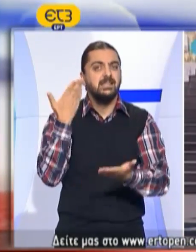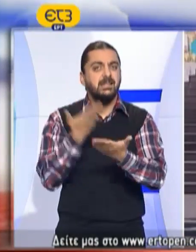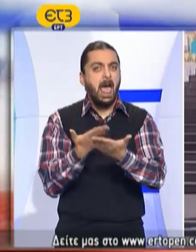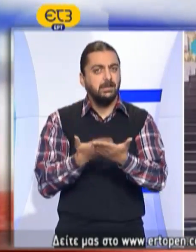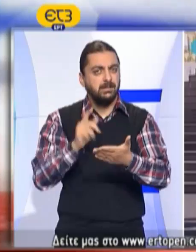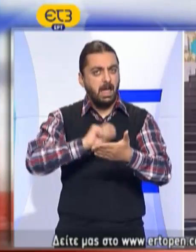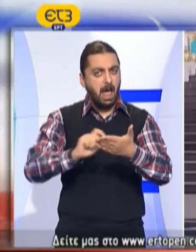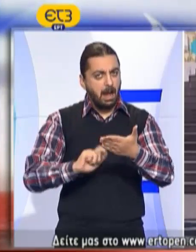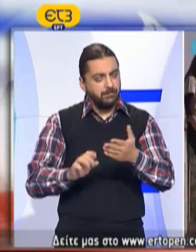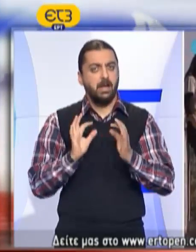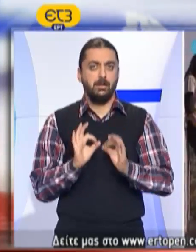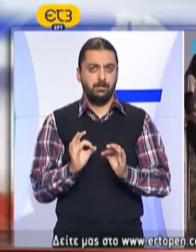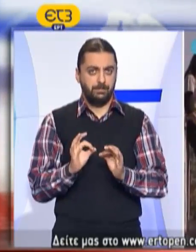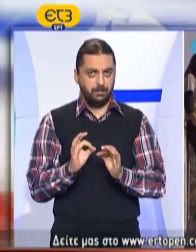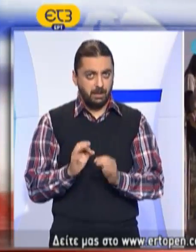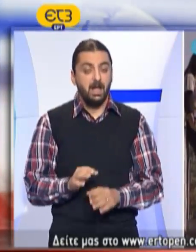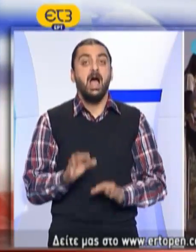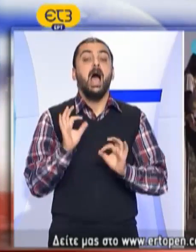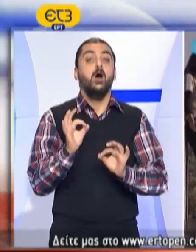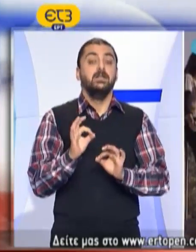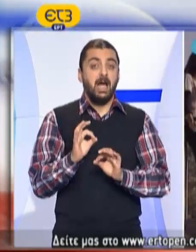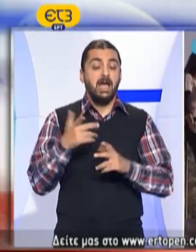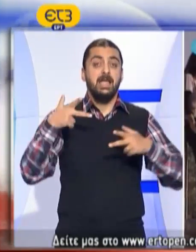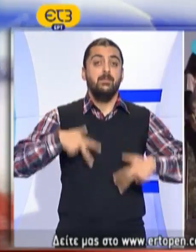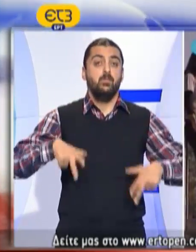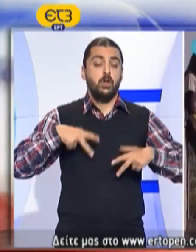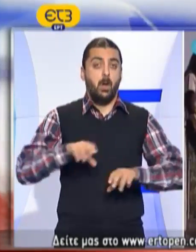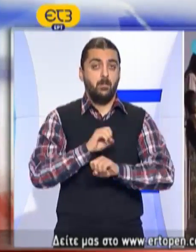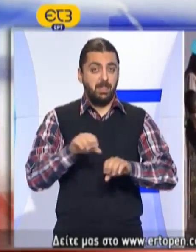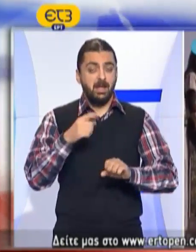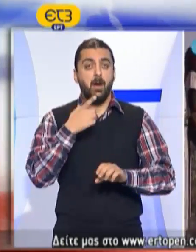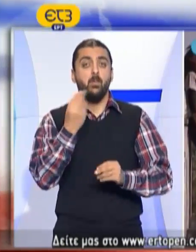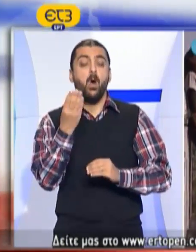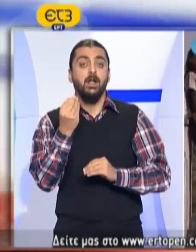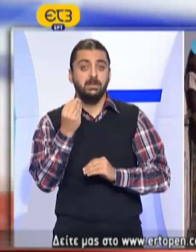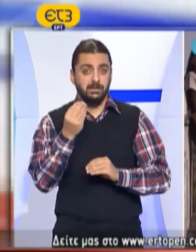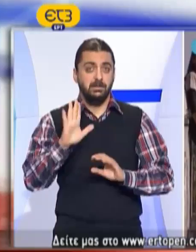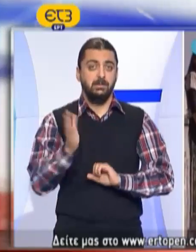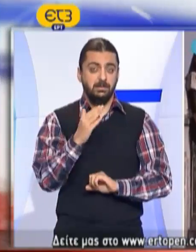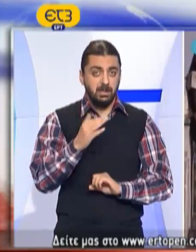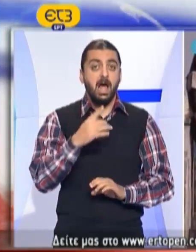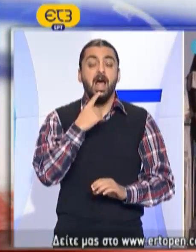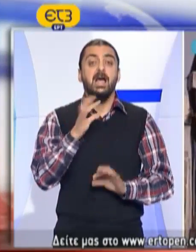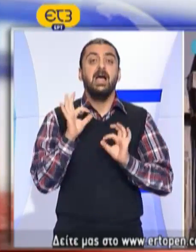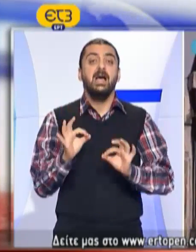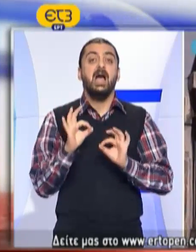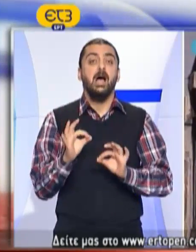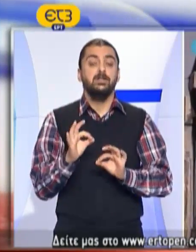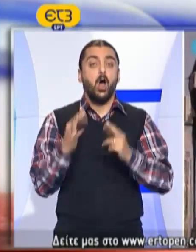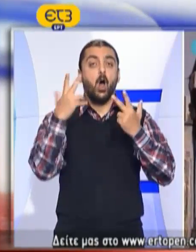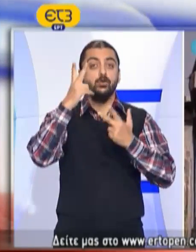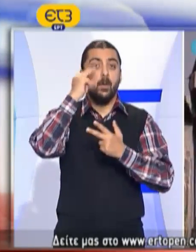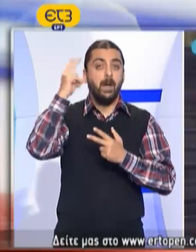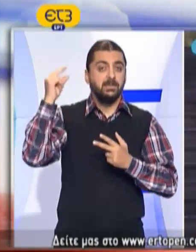των 1.349 αποχωρήσεων που έγινε από το Υπουργείο Παιδείας, καταργείται πλήρως η φύλαξη και στις 8 πανεπιστημίου